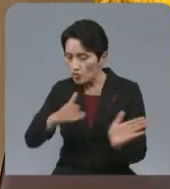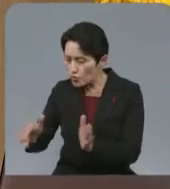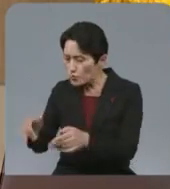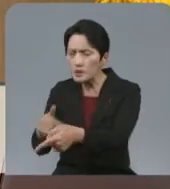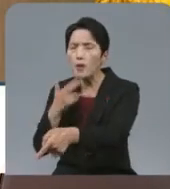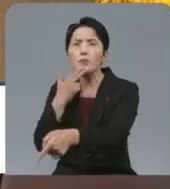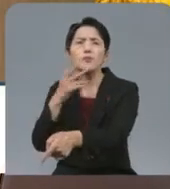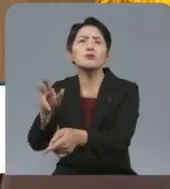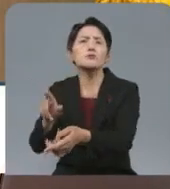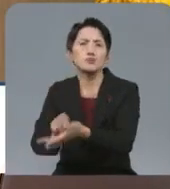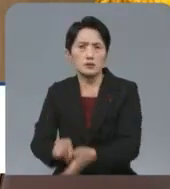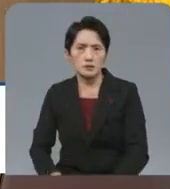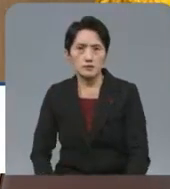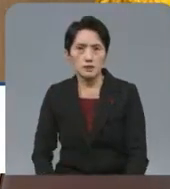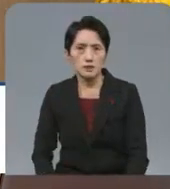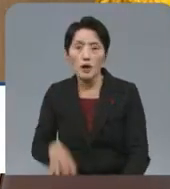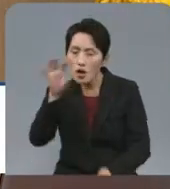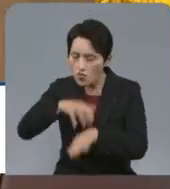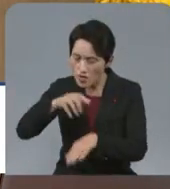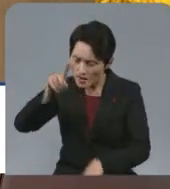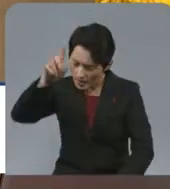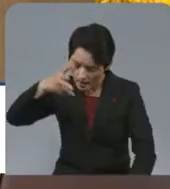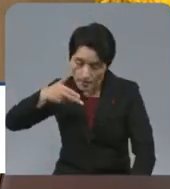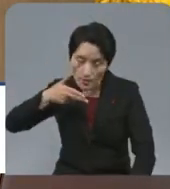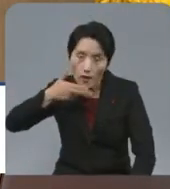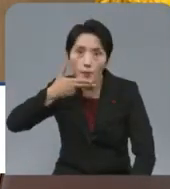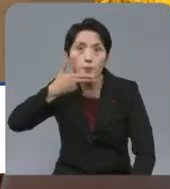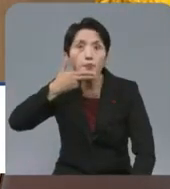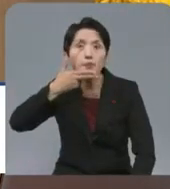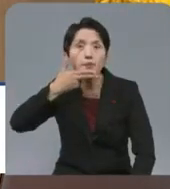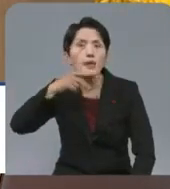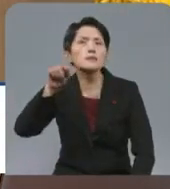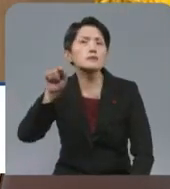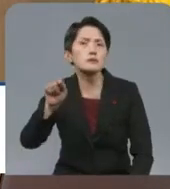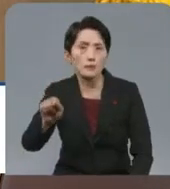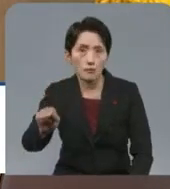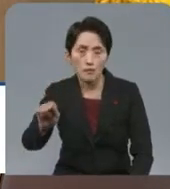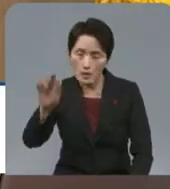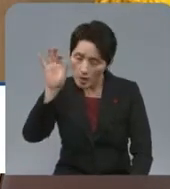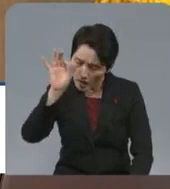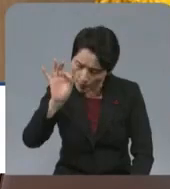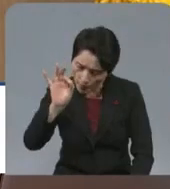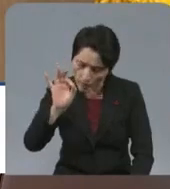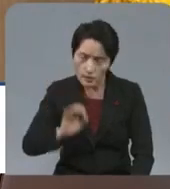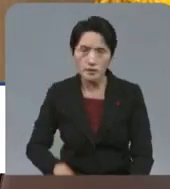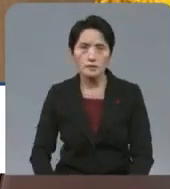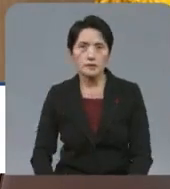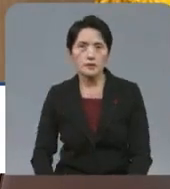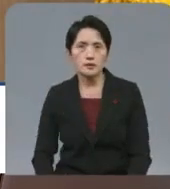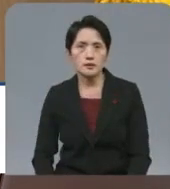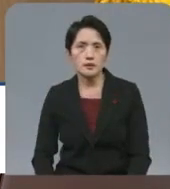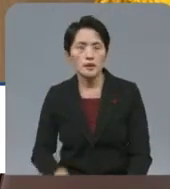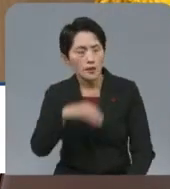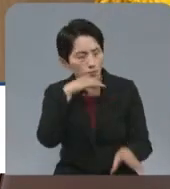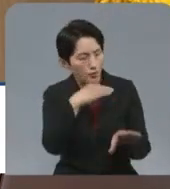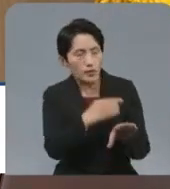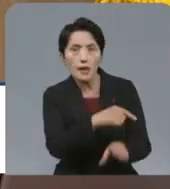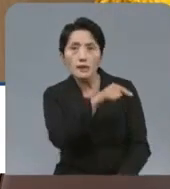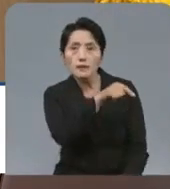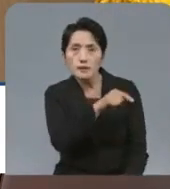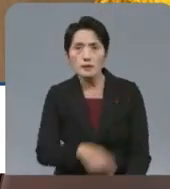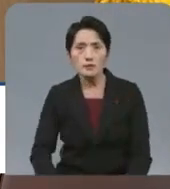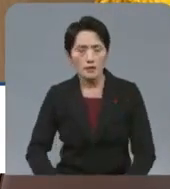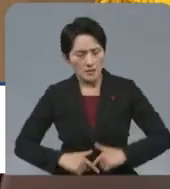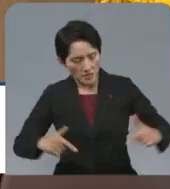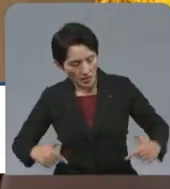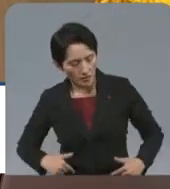召开国家安全保障会议商讨战略应对方案。尹锡悦在北韩无人机侵犯韩国领空次日举行的国务